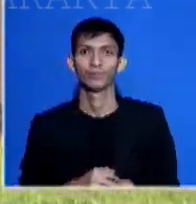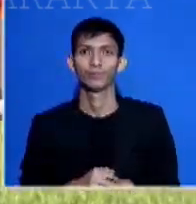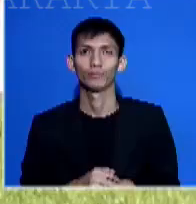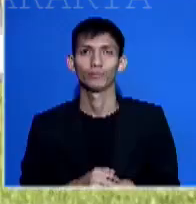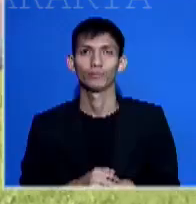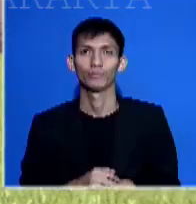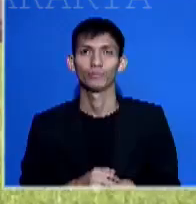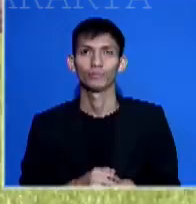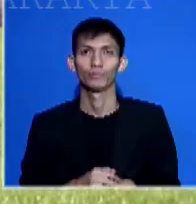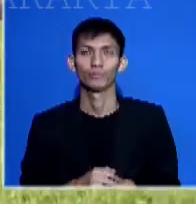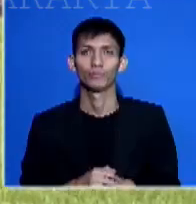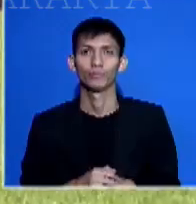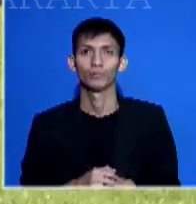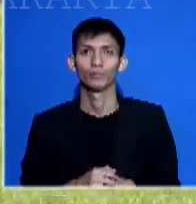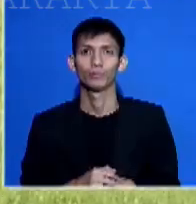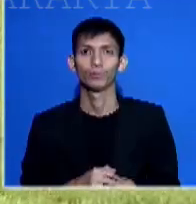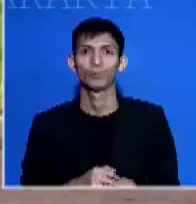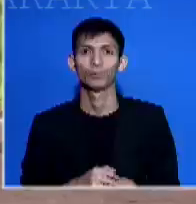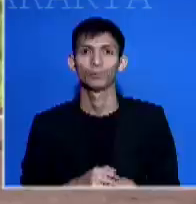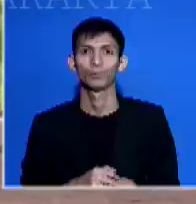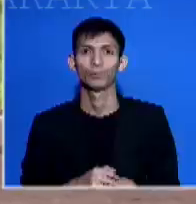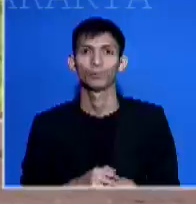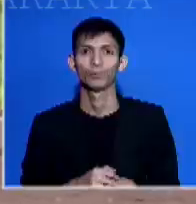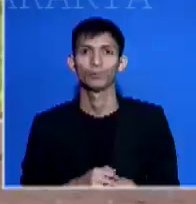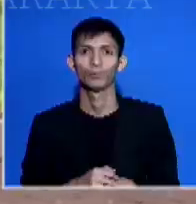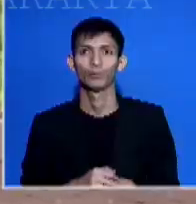TNI Angkatan Udara. Mosyani Putri, Ucu Andri Tama melaporkan.